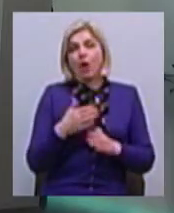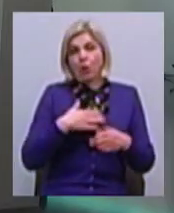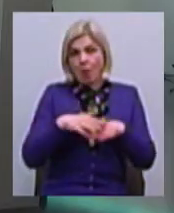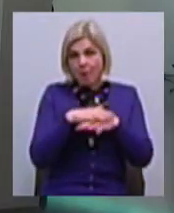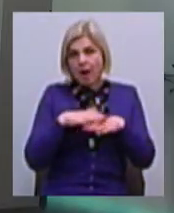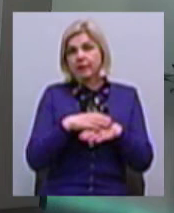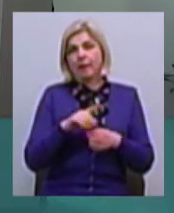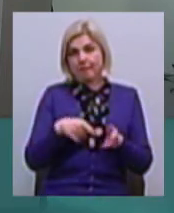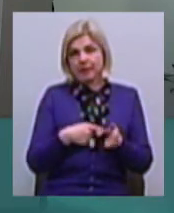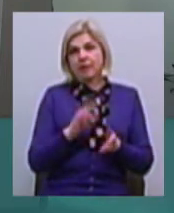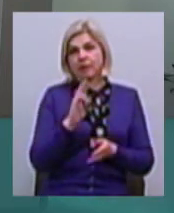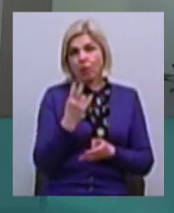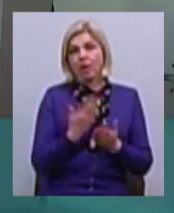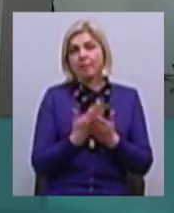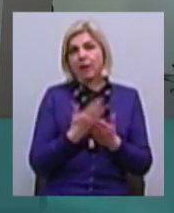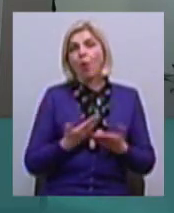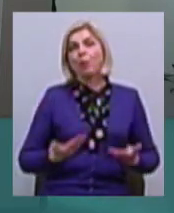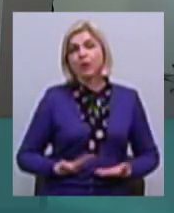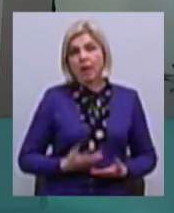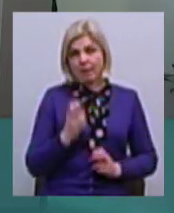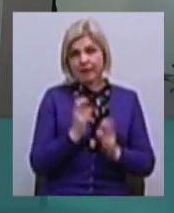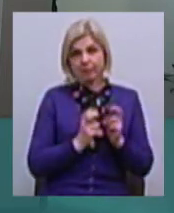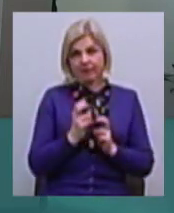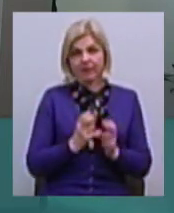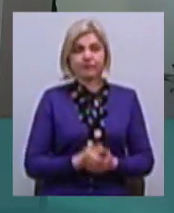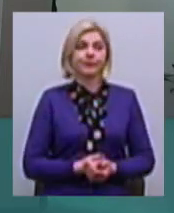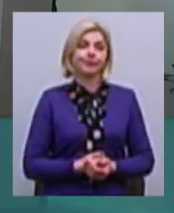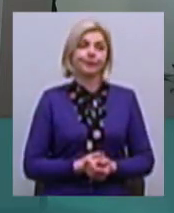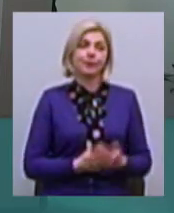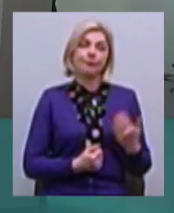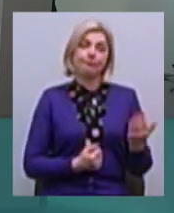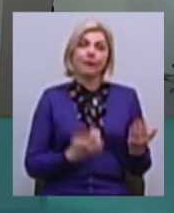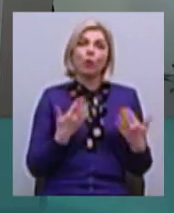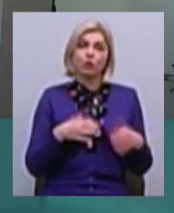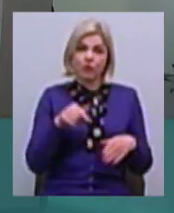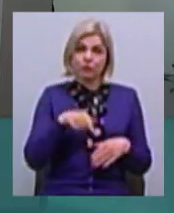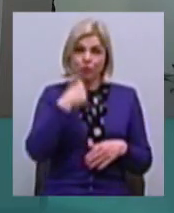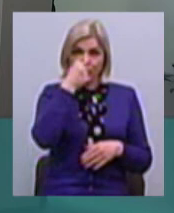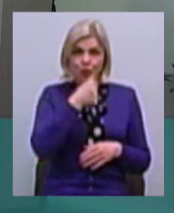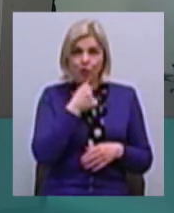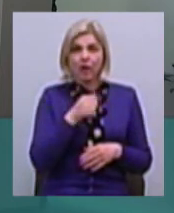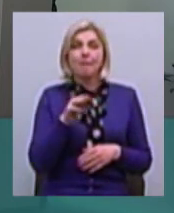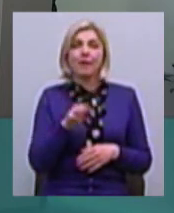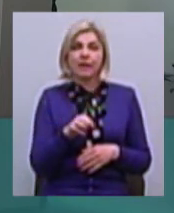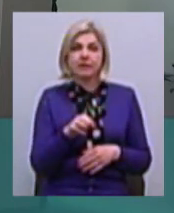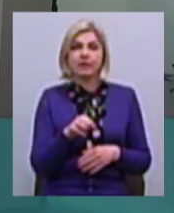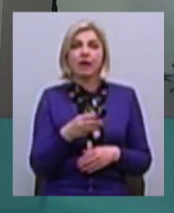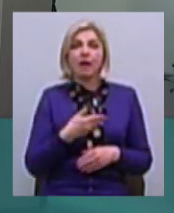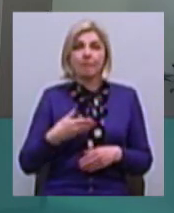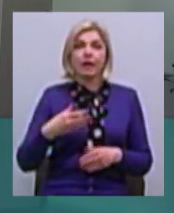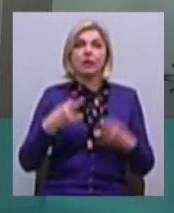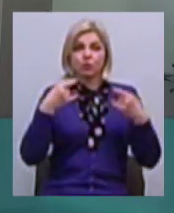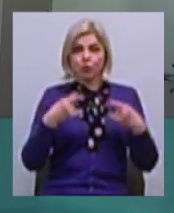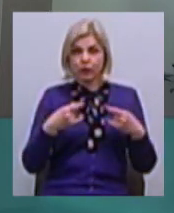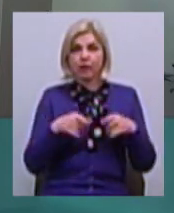в особі, наприклад, комунального підприємства. І вже цього року в березні ми в цій студії так